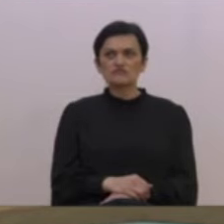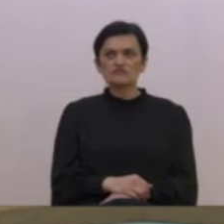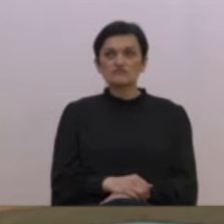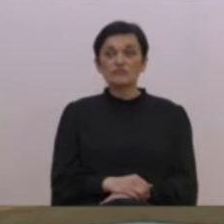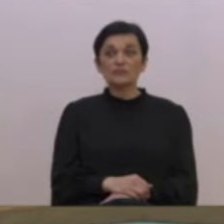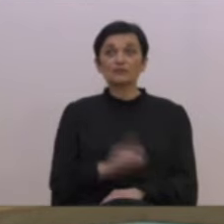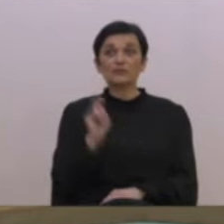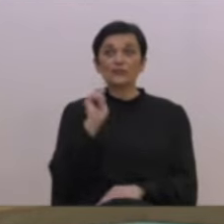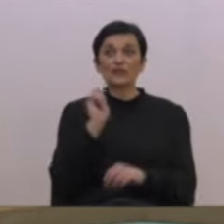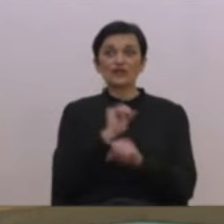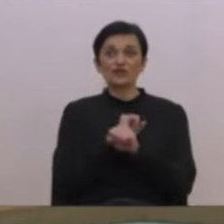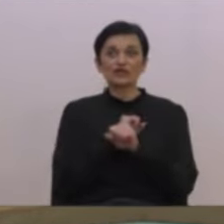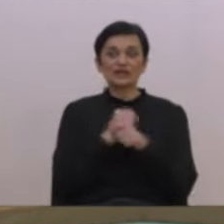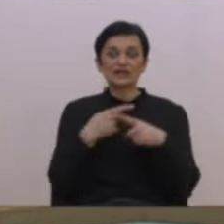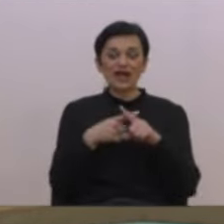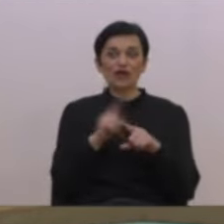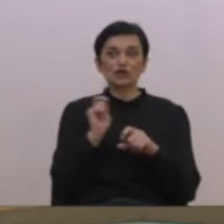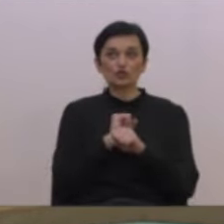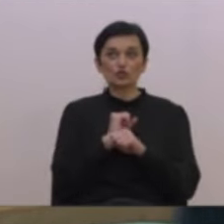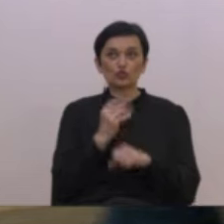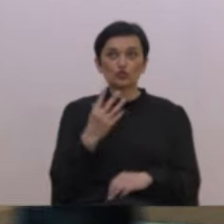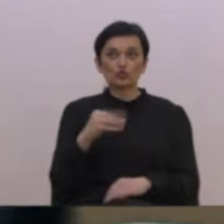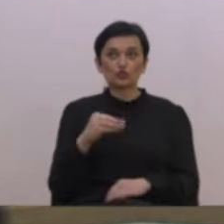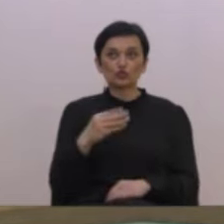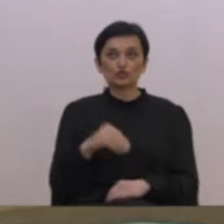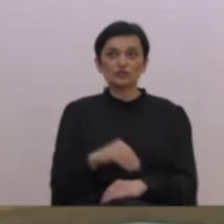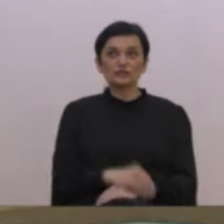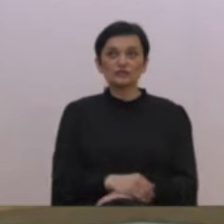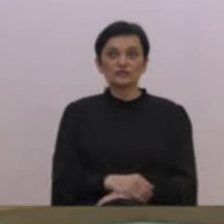აი შესვენება ტექნიკური შესვენება ხუთი